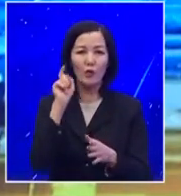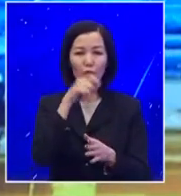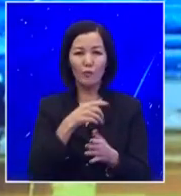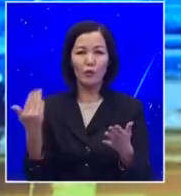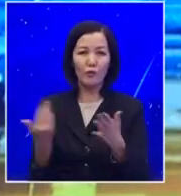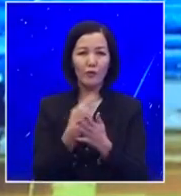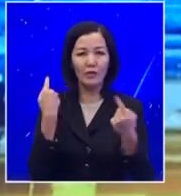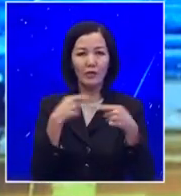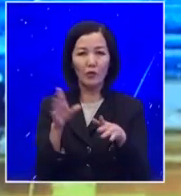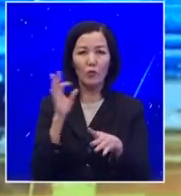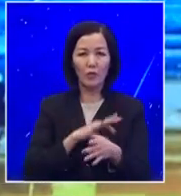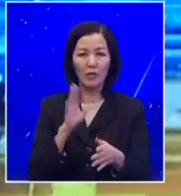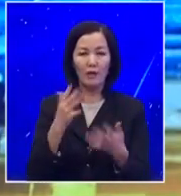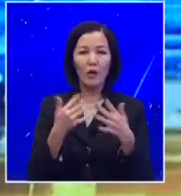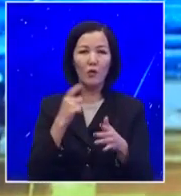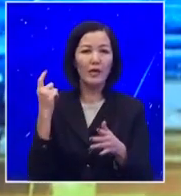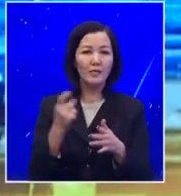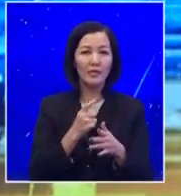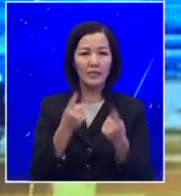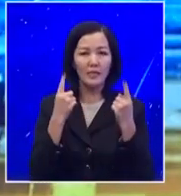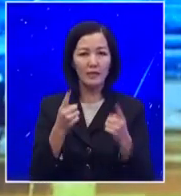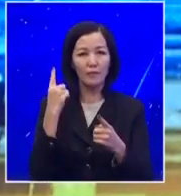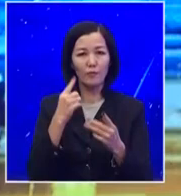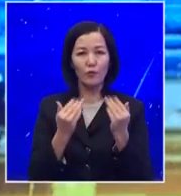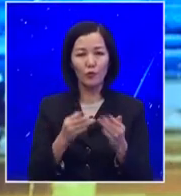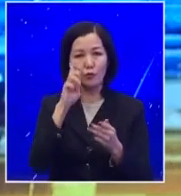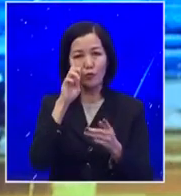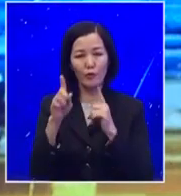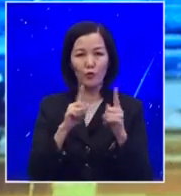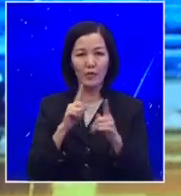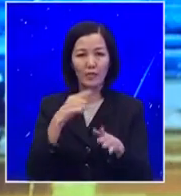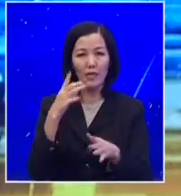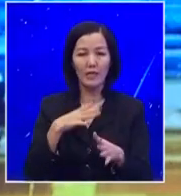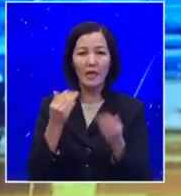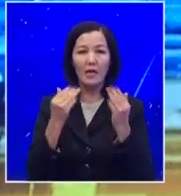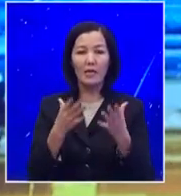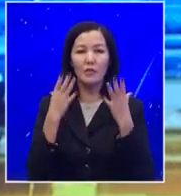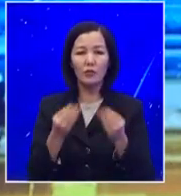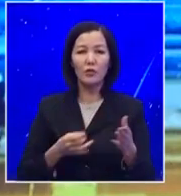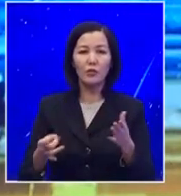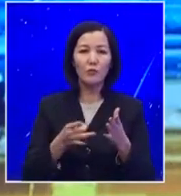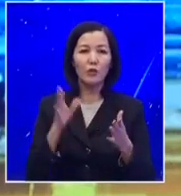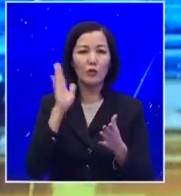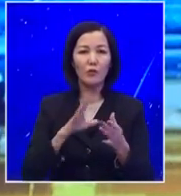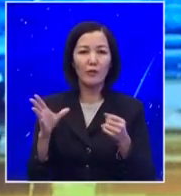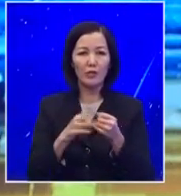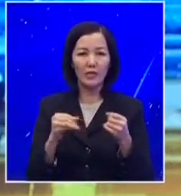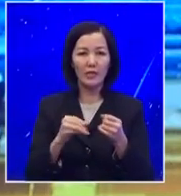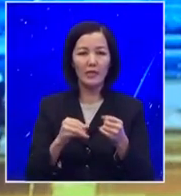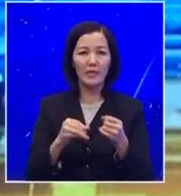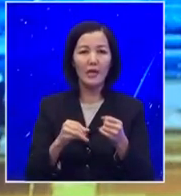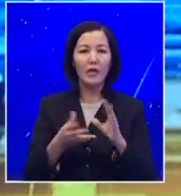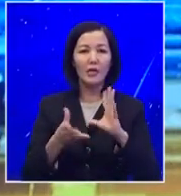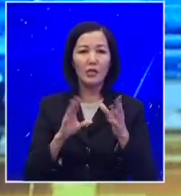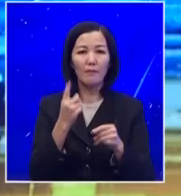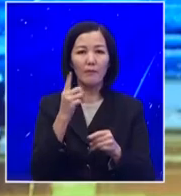заманауи технологиялары қолданылмақ. Ауыл шаруашылығында тың бастама бүгін үкімет отырысында айтылды. Қазіргі таңда республикада суармалы жерлердегі егіс